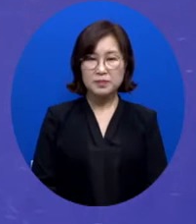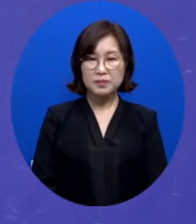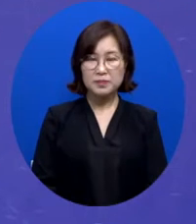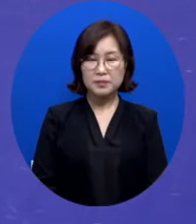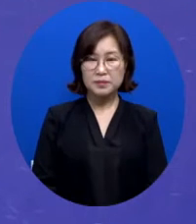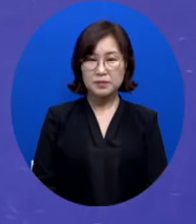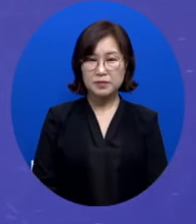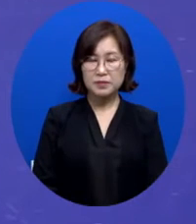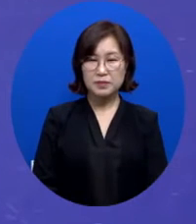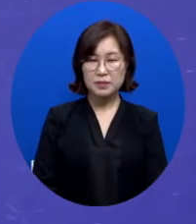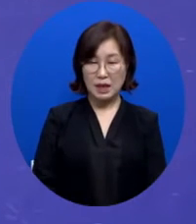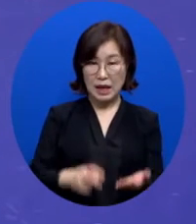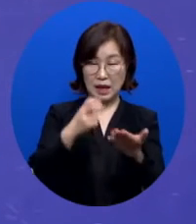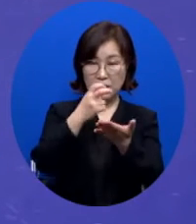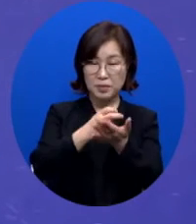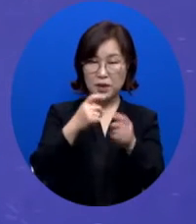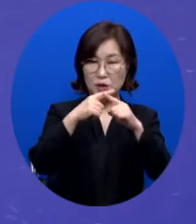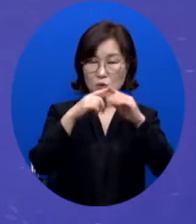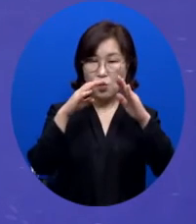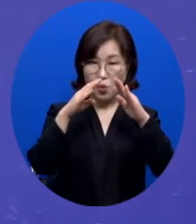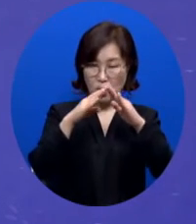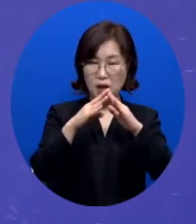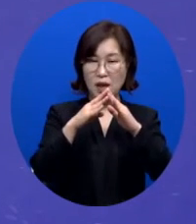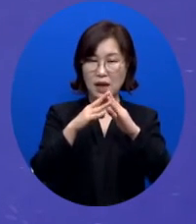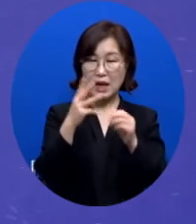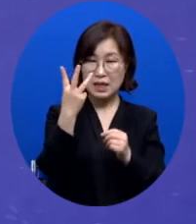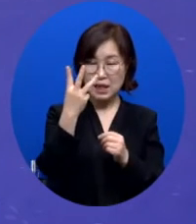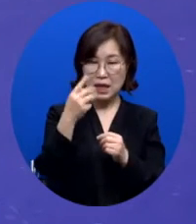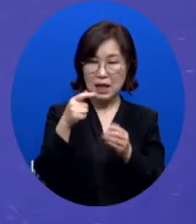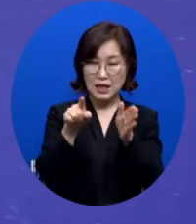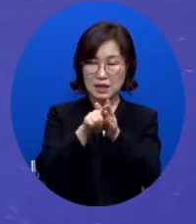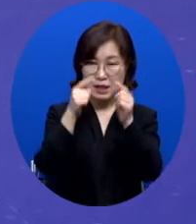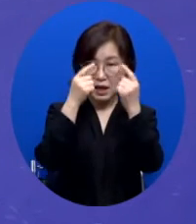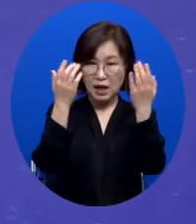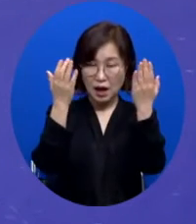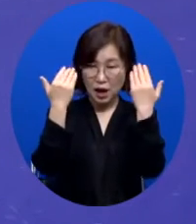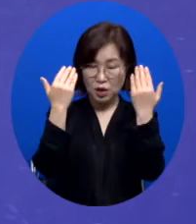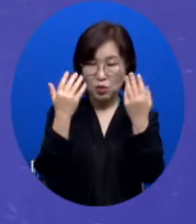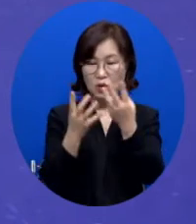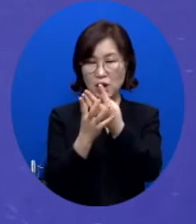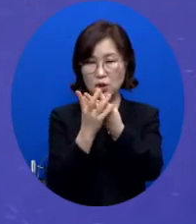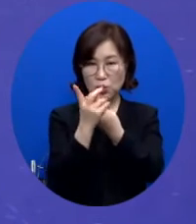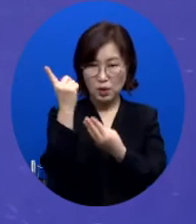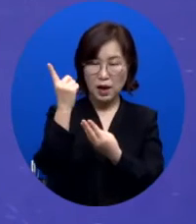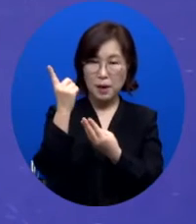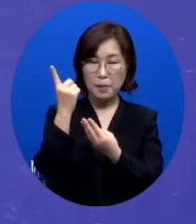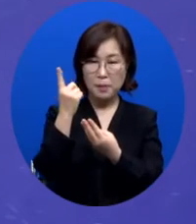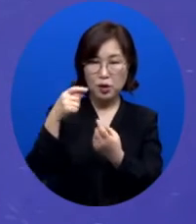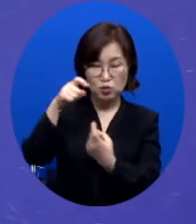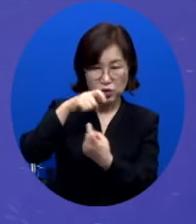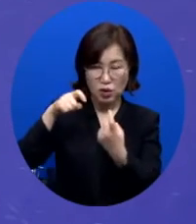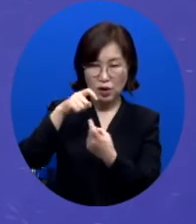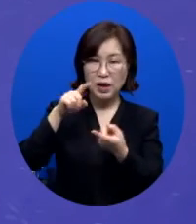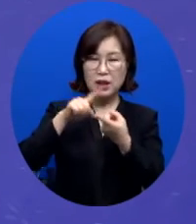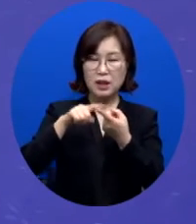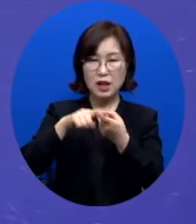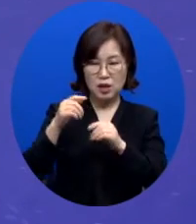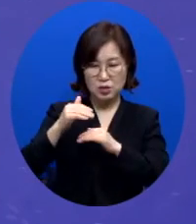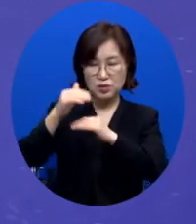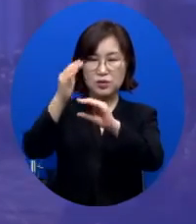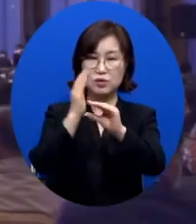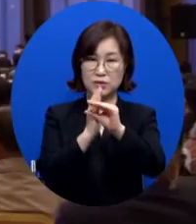기독교 대한 감리회 가 교단 산하 3개 신학대학교 의 신대원 을 하나로 통합해 운영하는 방안을 추진하고